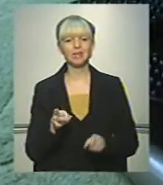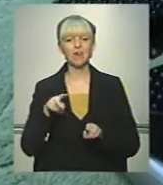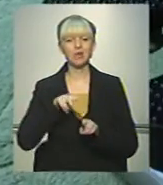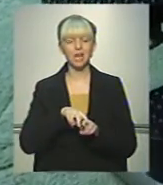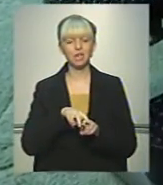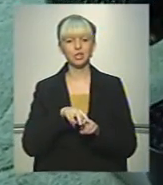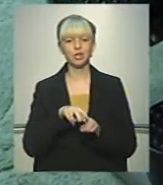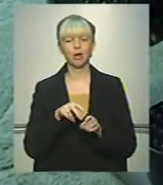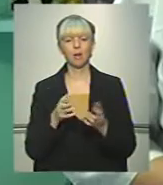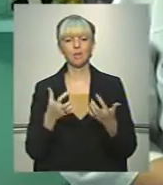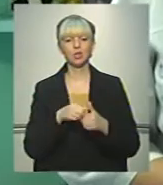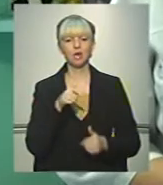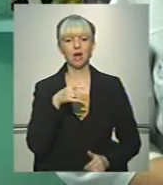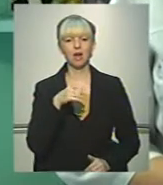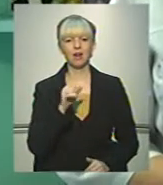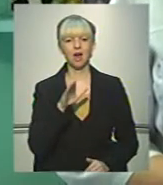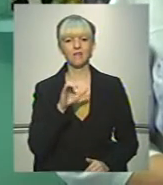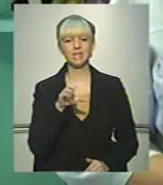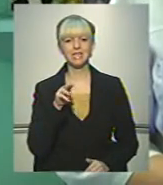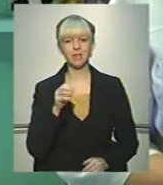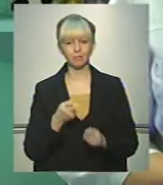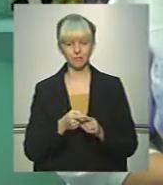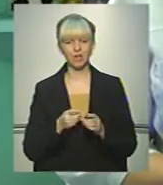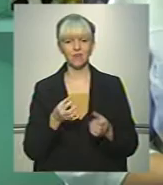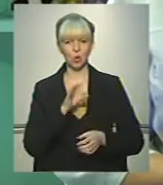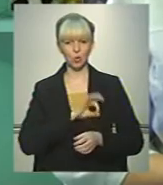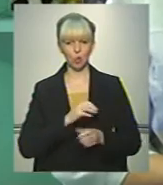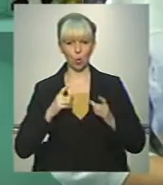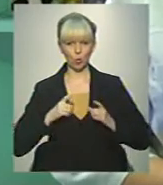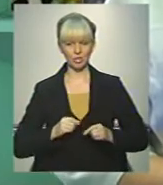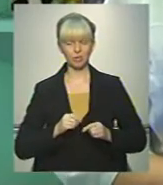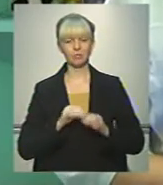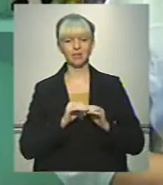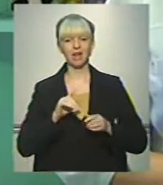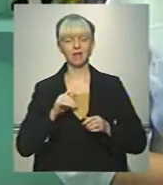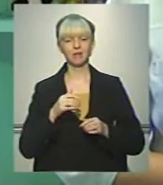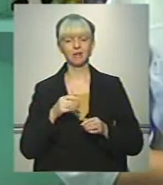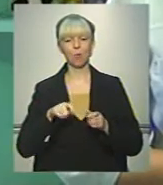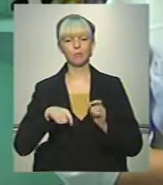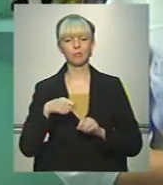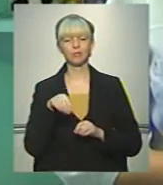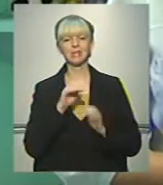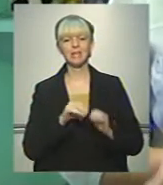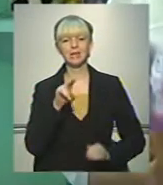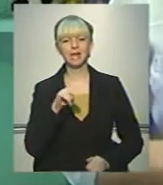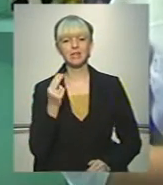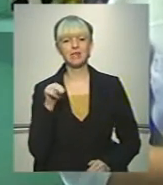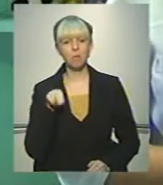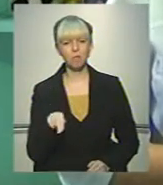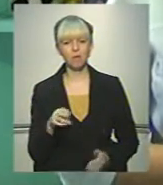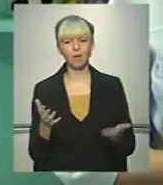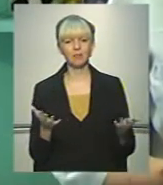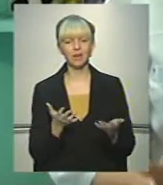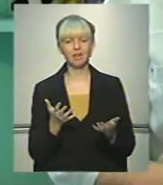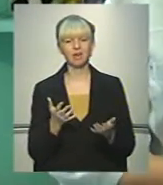пристрою «Гравістат». Ми використовуємо такі костюми для дітей з верховими порушеннями. Тобто у дітей з ДЦП, у дітей, які